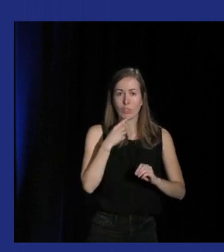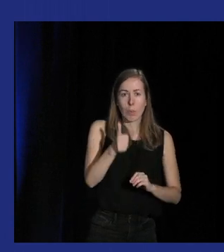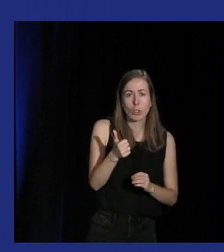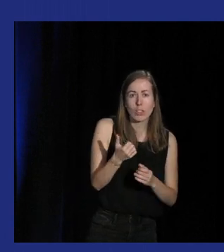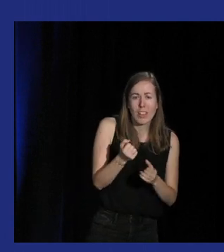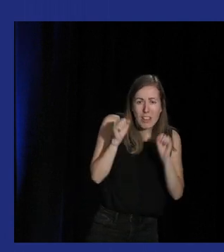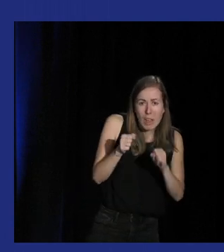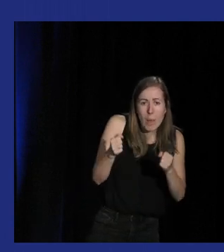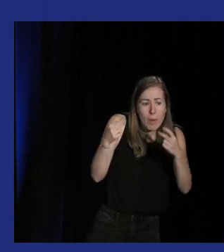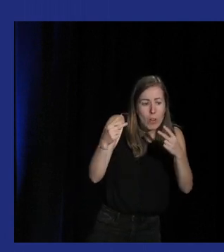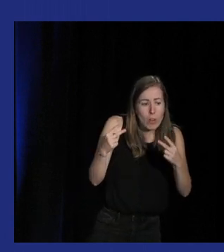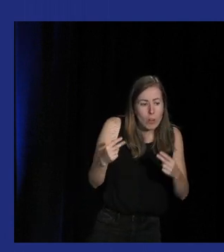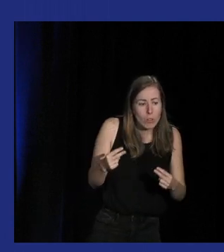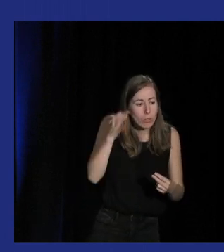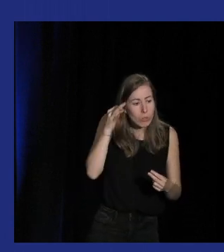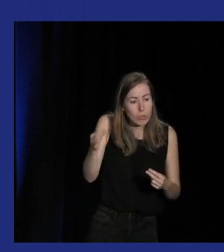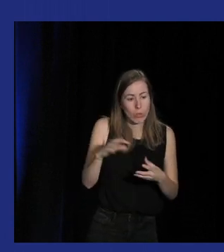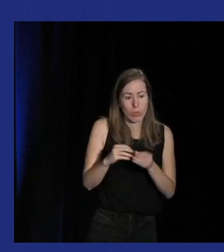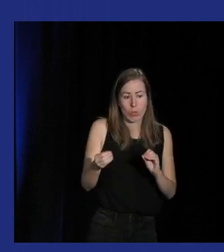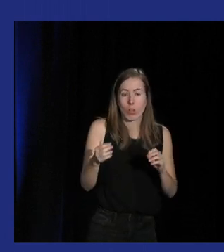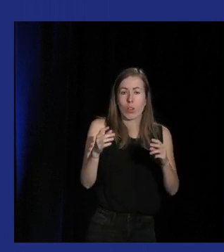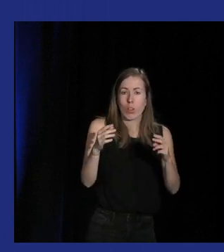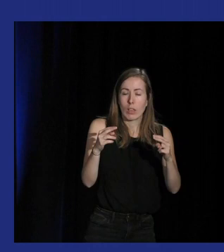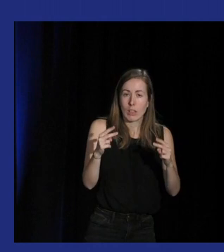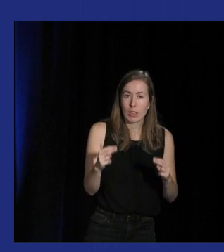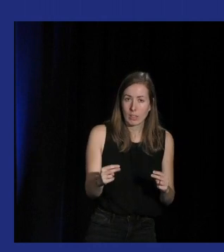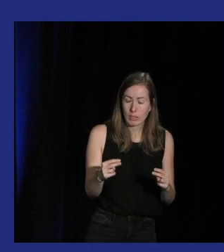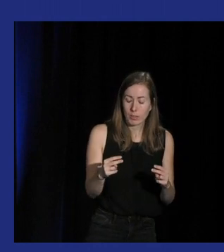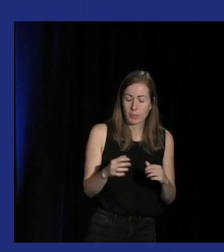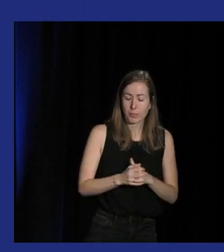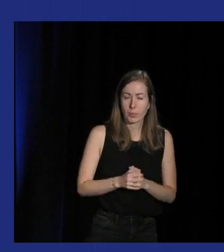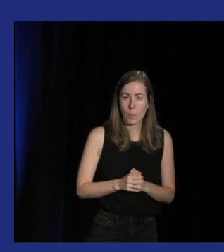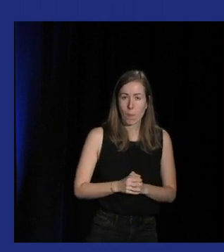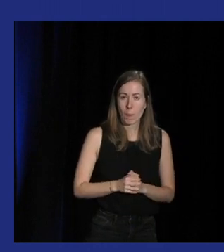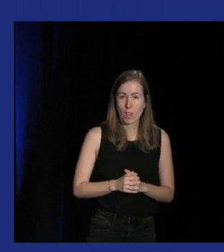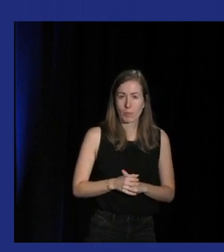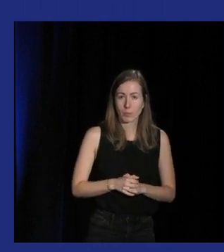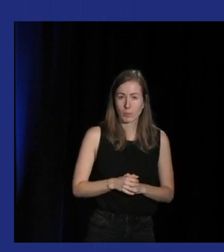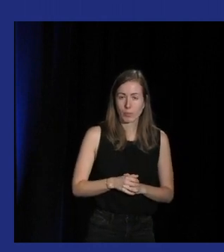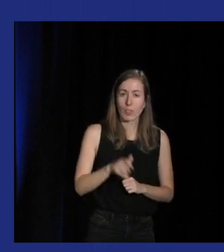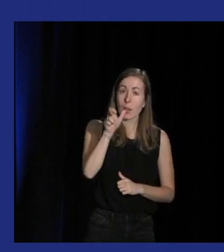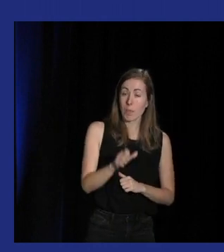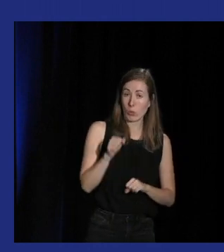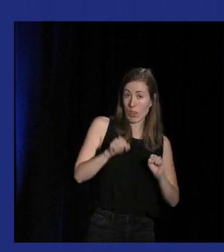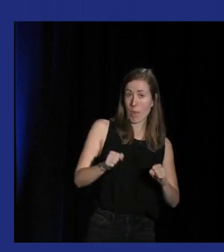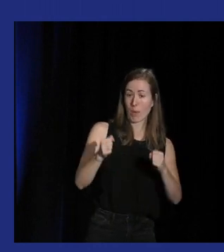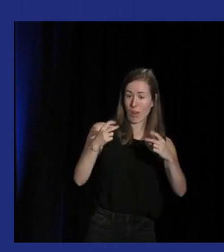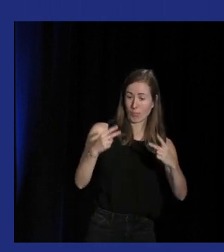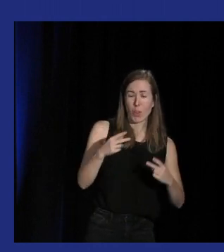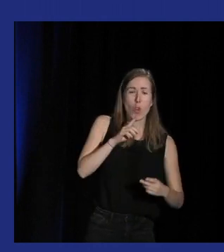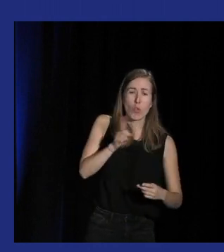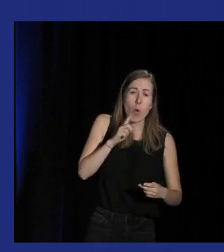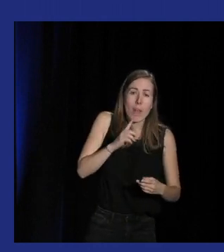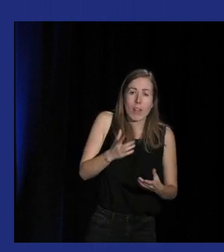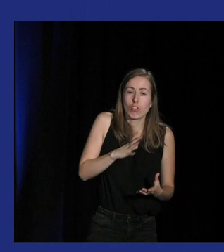mais qui a des compétences en algorithmique et en scripting par exemple qui sait faire du python donc un son designer qui est capable de faire ses propres outils d'une certaine manière ça de